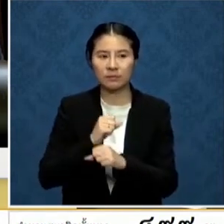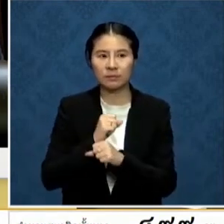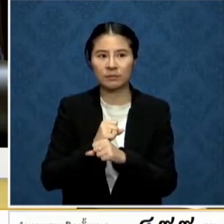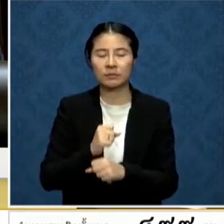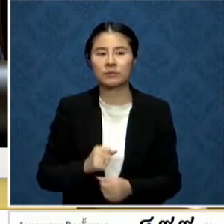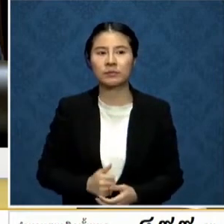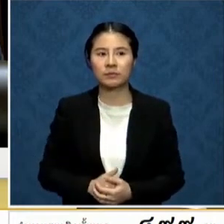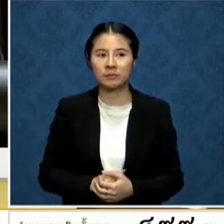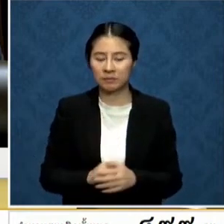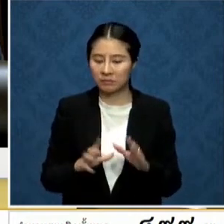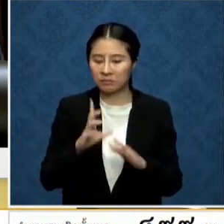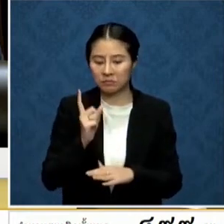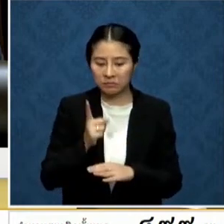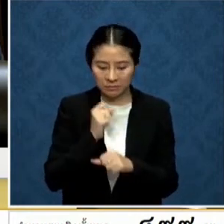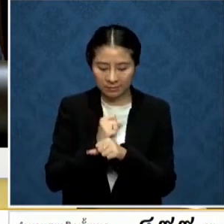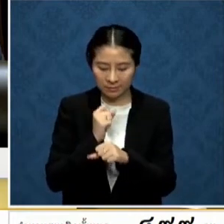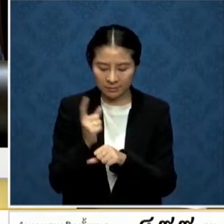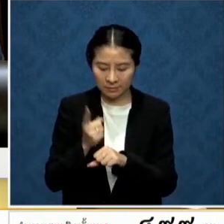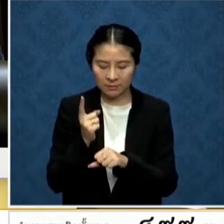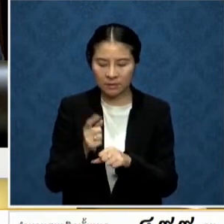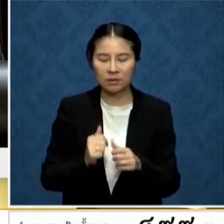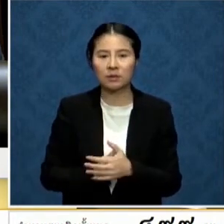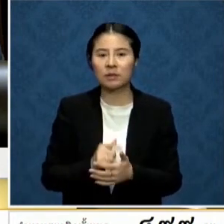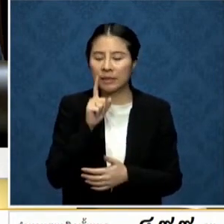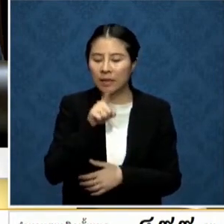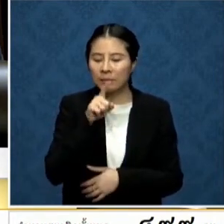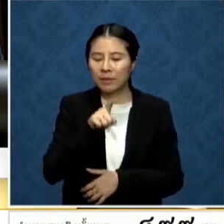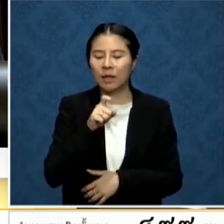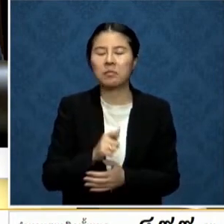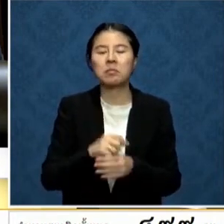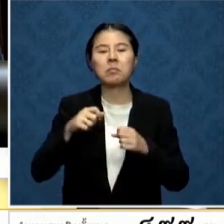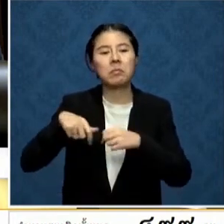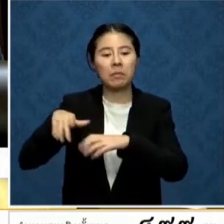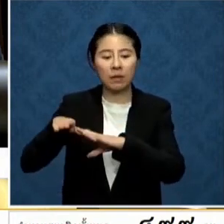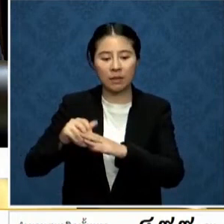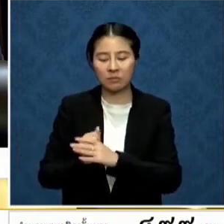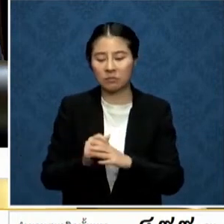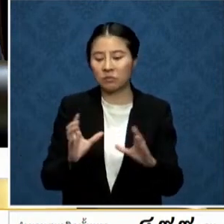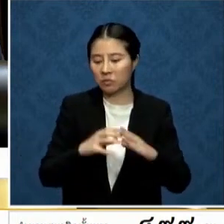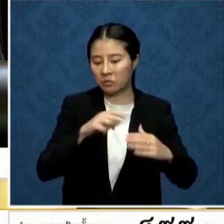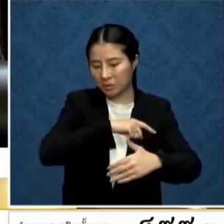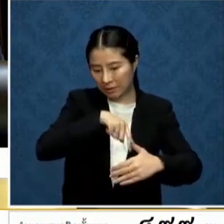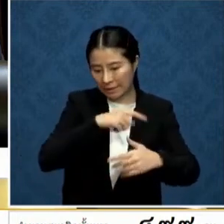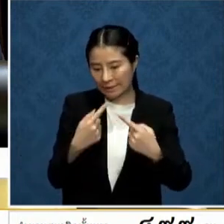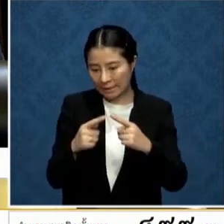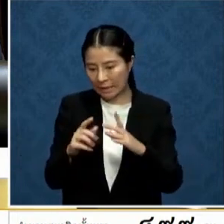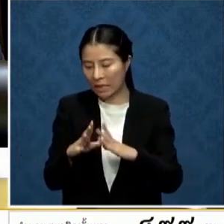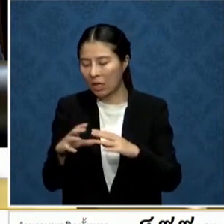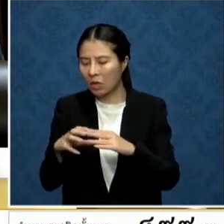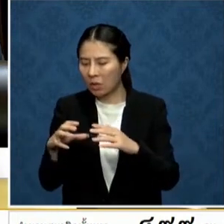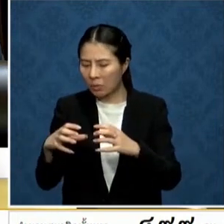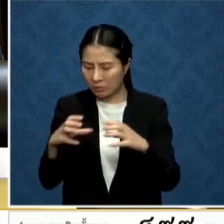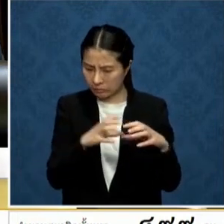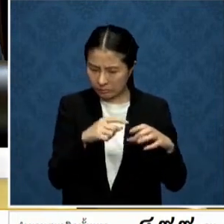ครับนะติดตามเป็นพิธีก็ติดตามเรียกมาถามไม่กี่ธรแล้วก็ปล่อยไปนะครับถ้าเป็นอย่างนี้ขึ้นมาการตรวจสอบการใช้เม็ดเงินของ